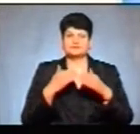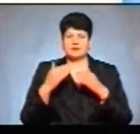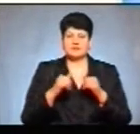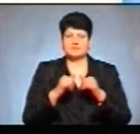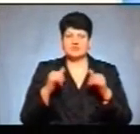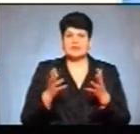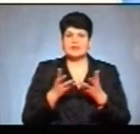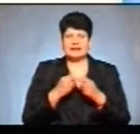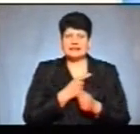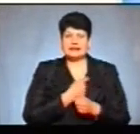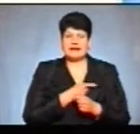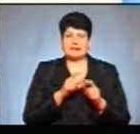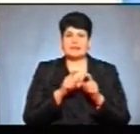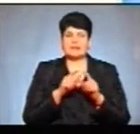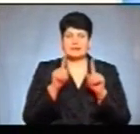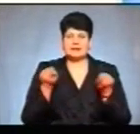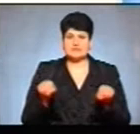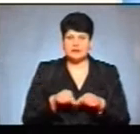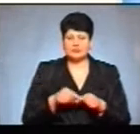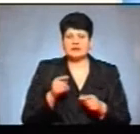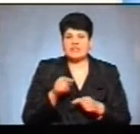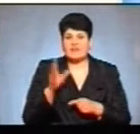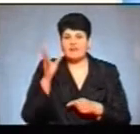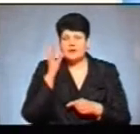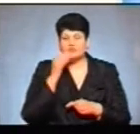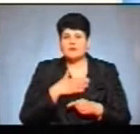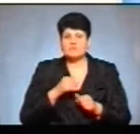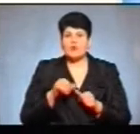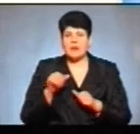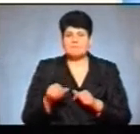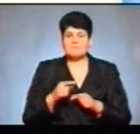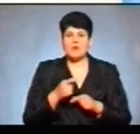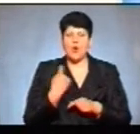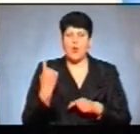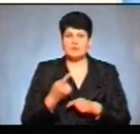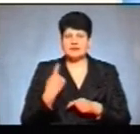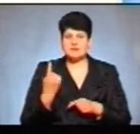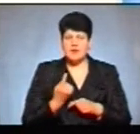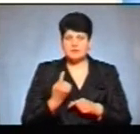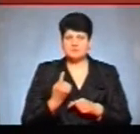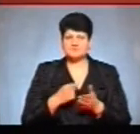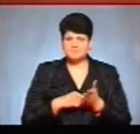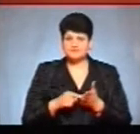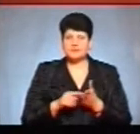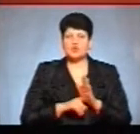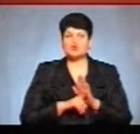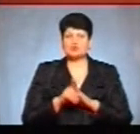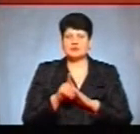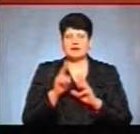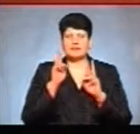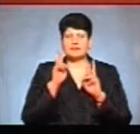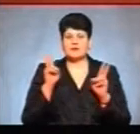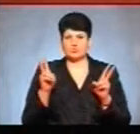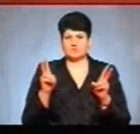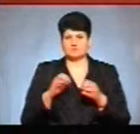кількості лікарняних листків, то таке враження, що нас в деяких областях, підкреслюю, в деяких областях розпочалася невідома